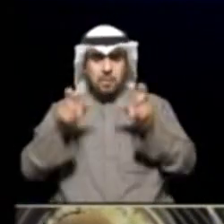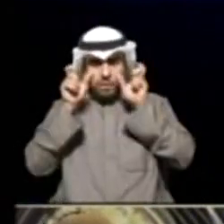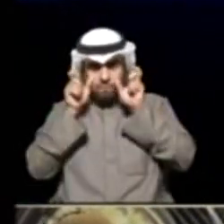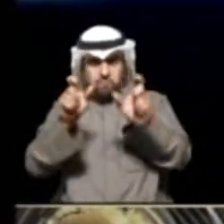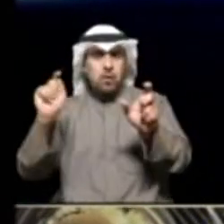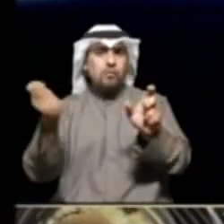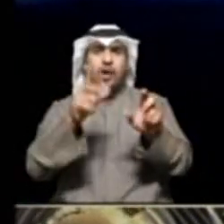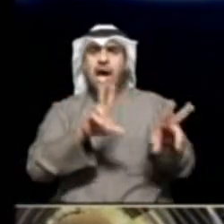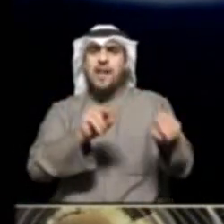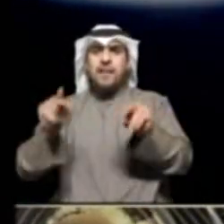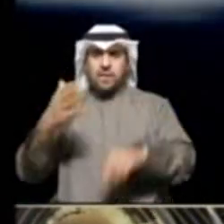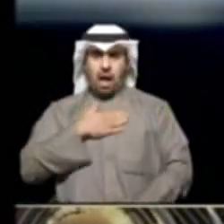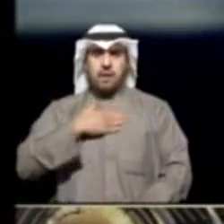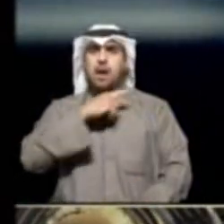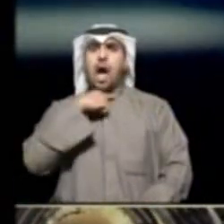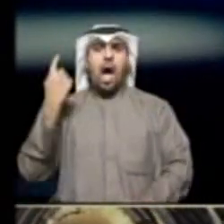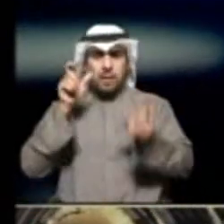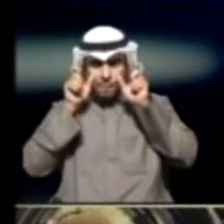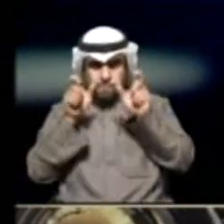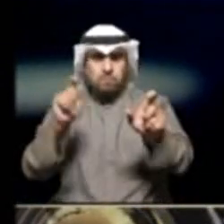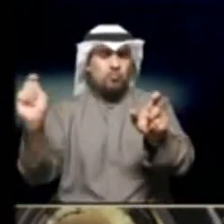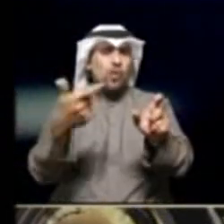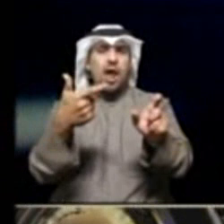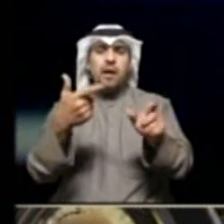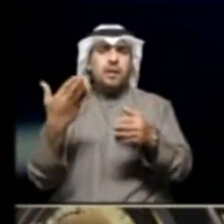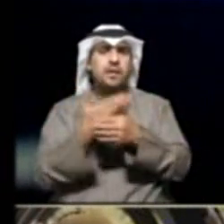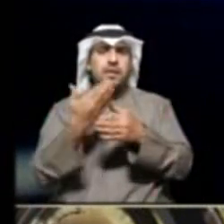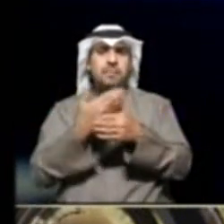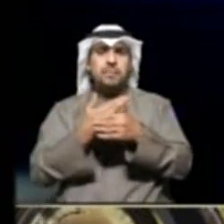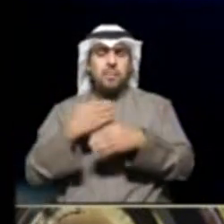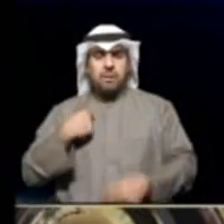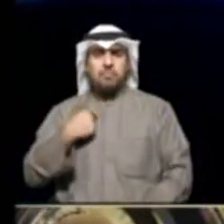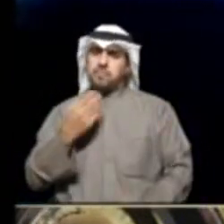او معامله الحالات الخطره الاحترازيا، لانهم ساقطين من علو